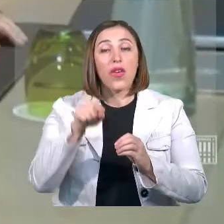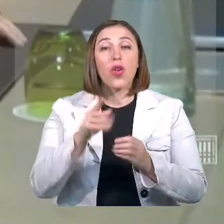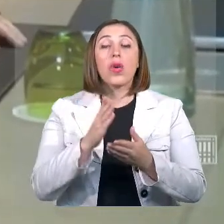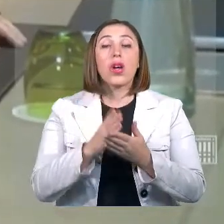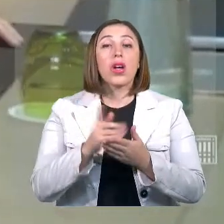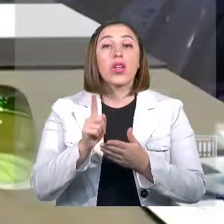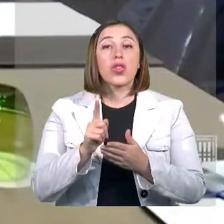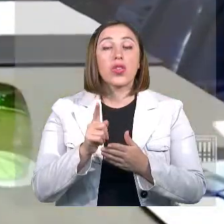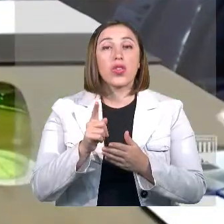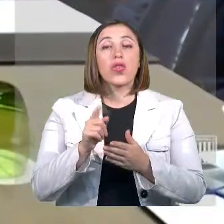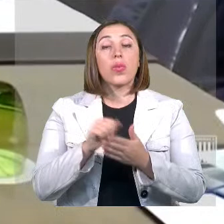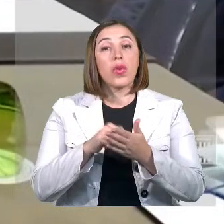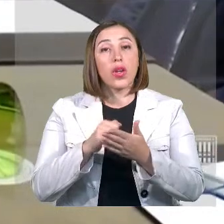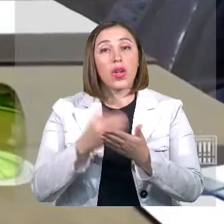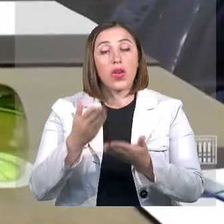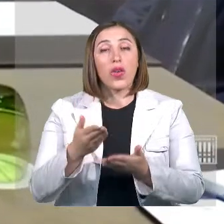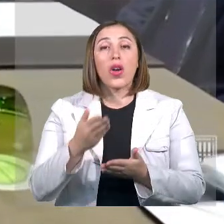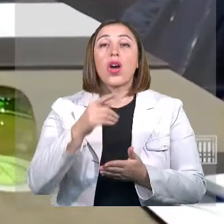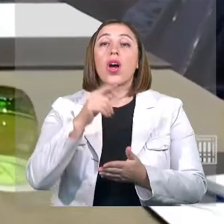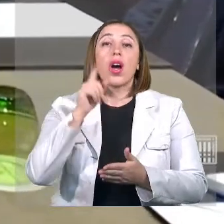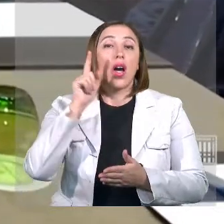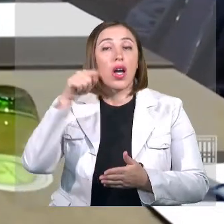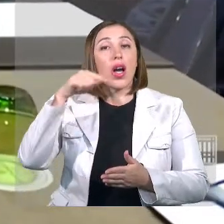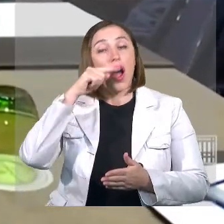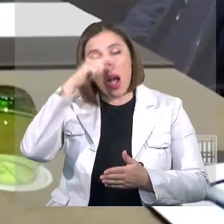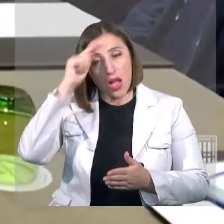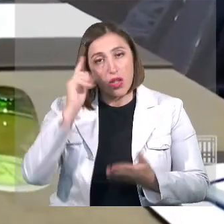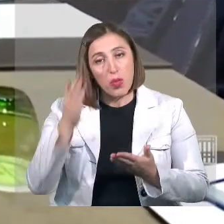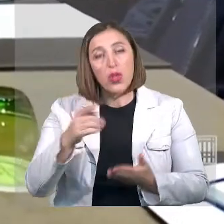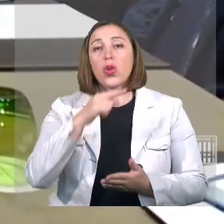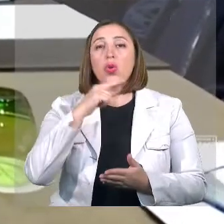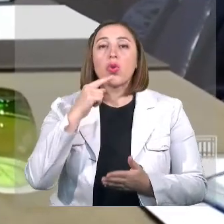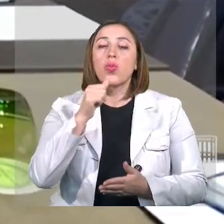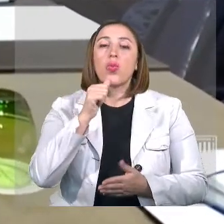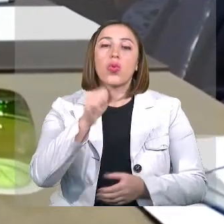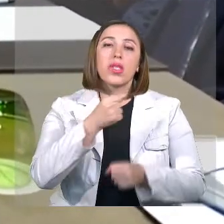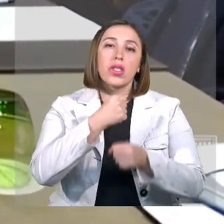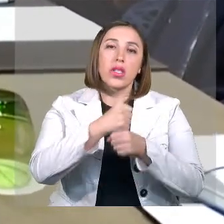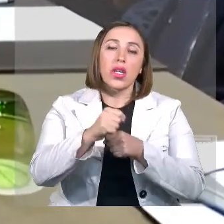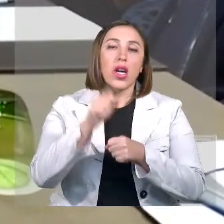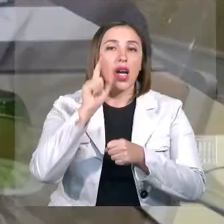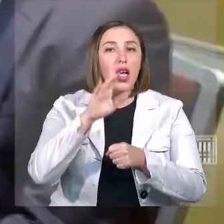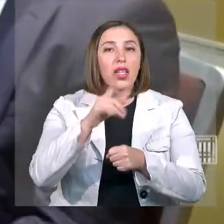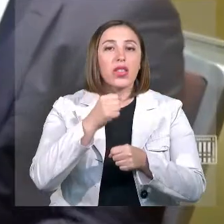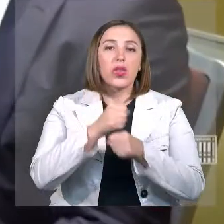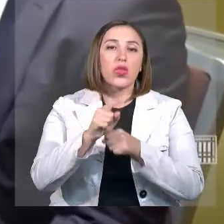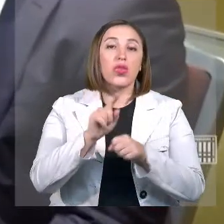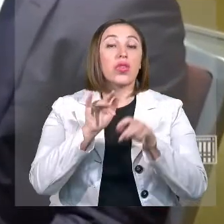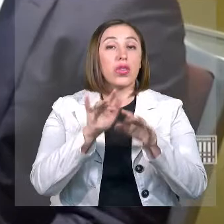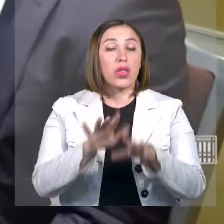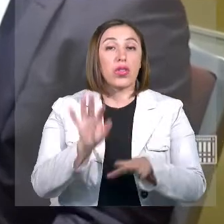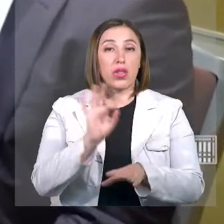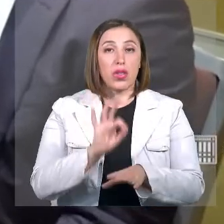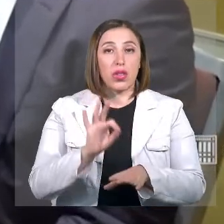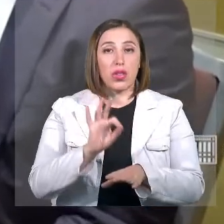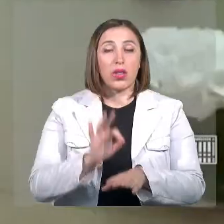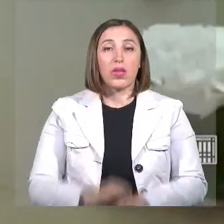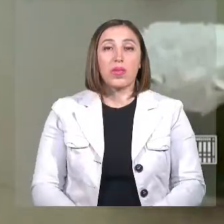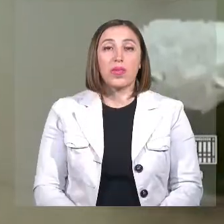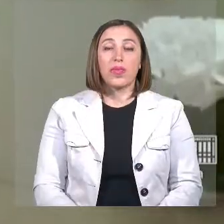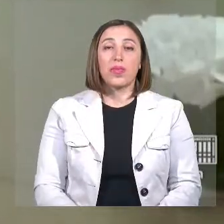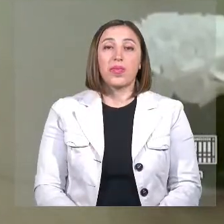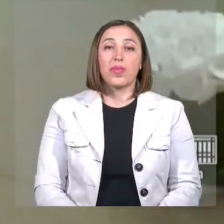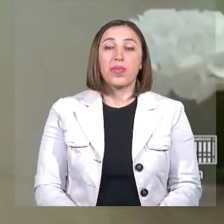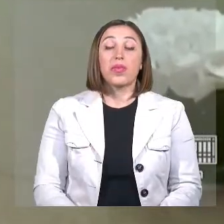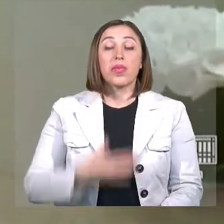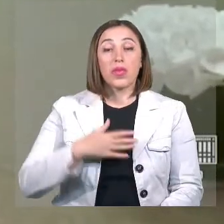միայն Ադրբեջանը, այլև Ռուսաստանը փորձում են ուժային գործիքակազմով Հայաստանին որոշ լուծումներ պարտադրել։ Կարծում եմ, կա այդպես անկալում,